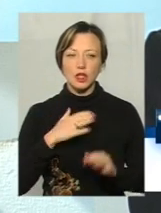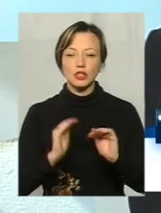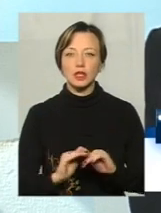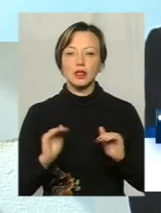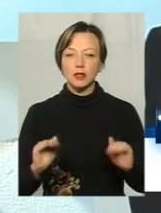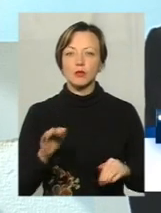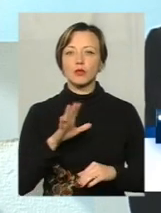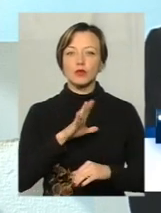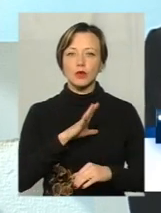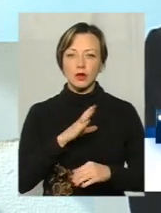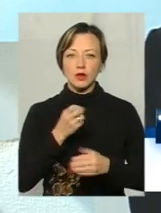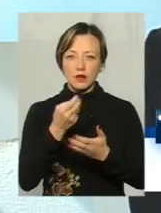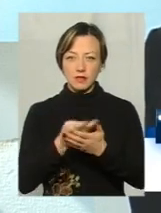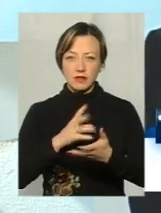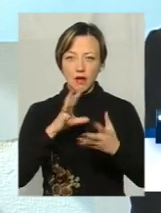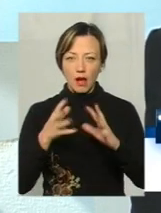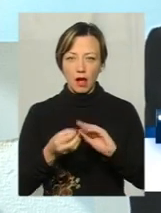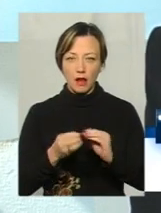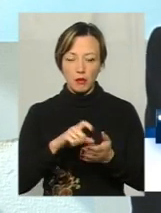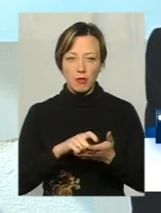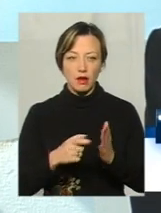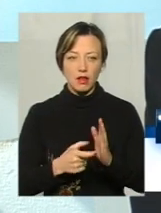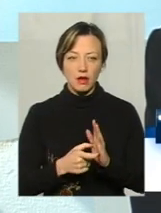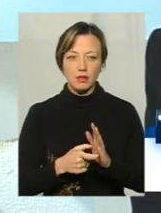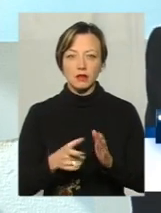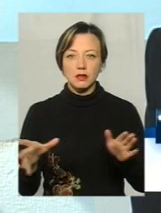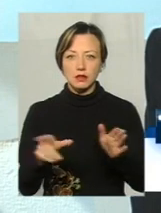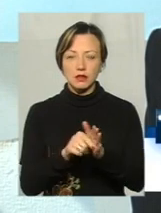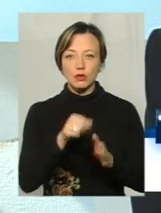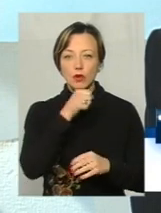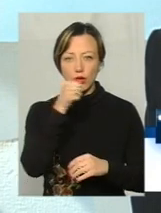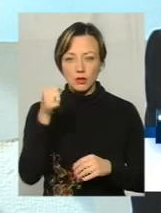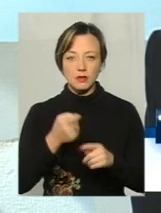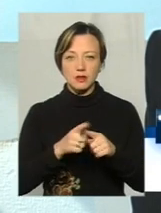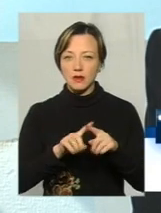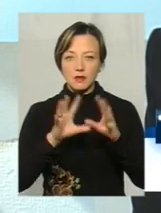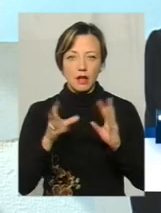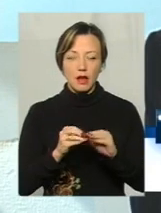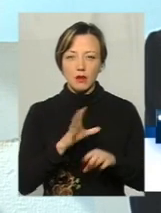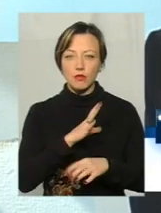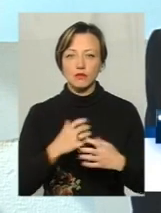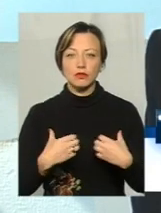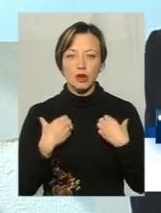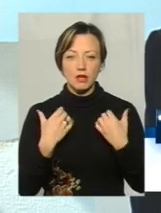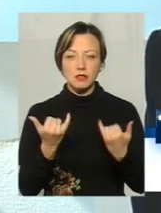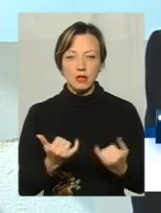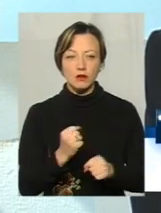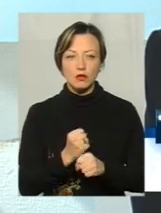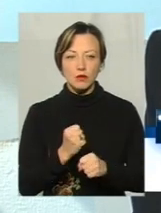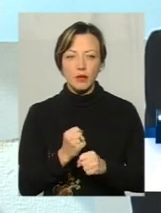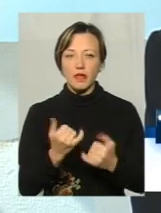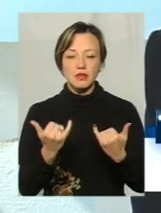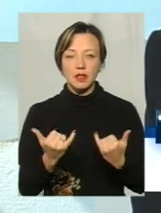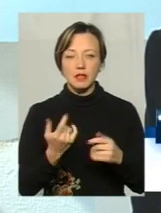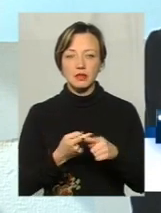перебували в загальних палатах з дорослими. Це взагалі був жах. Зараз, зроблено не зараз,